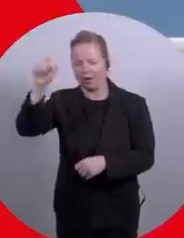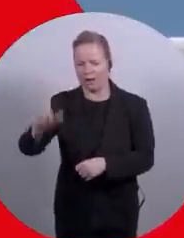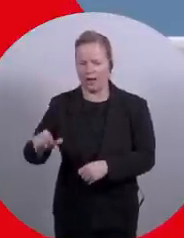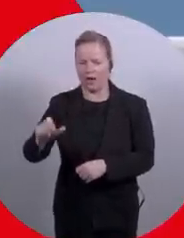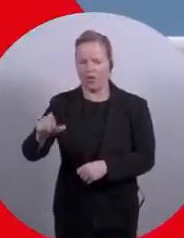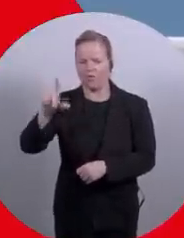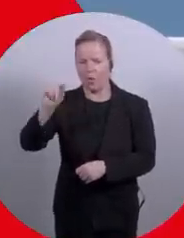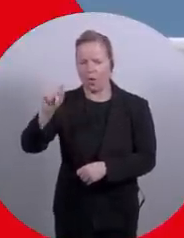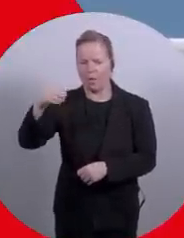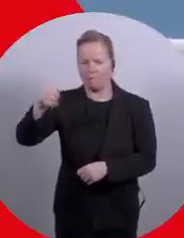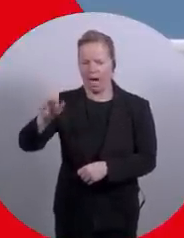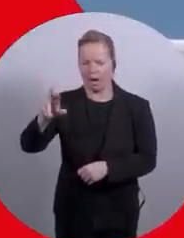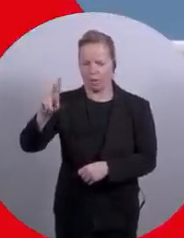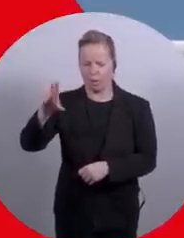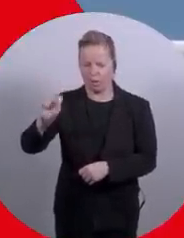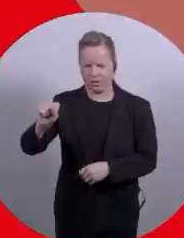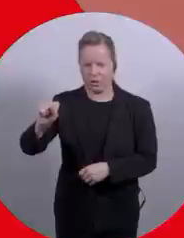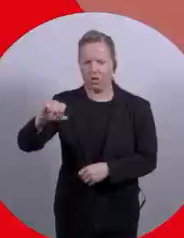scharf